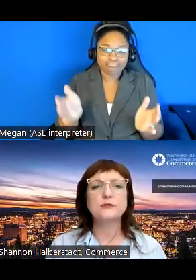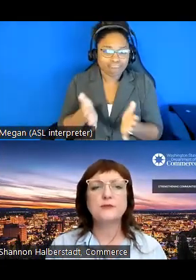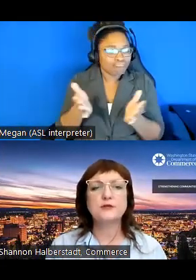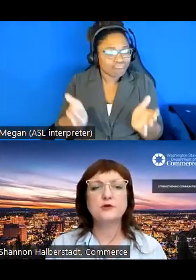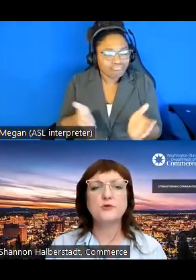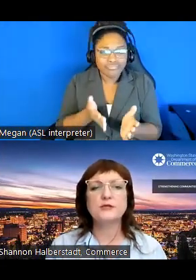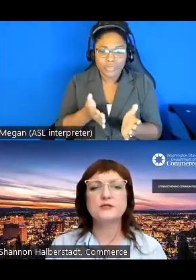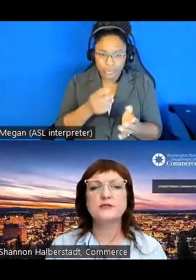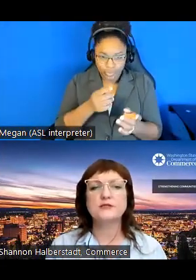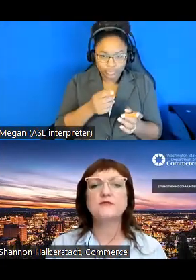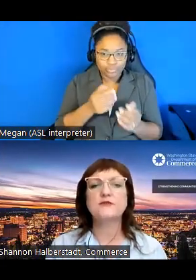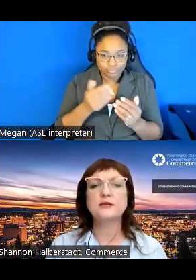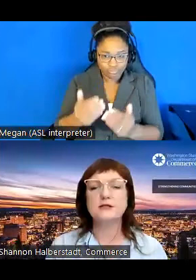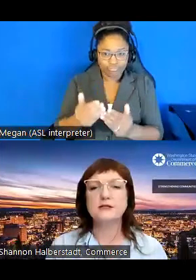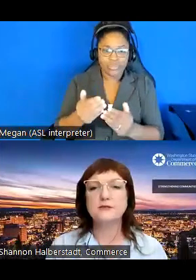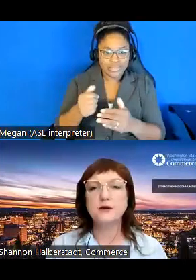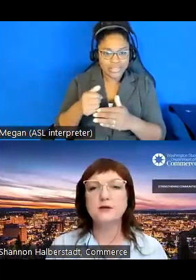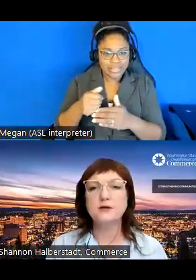888-242-0169에